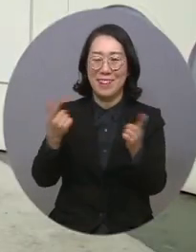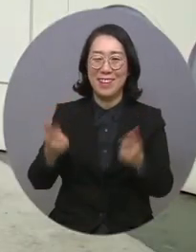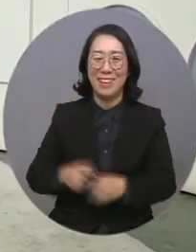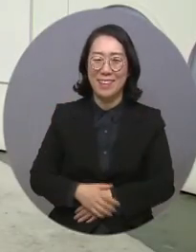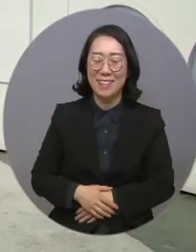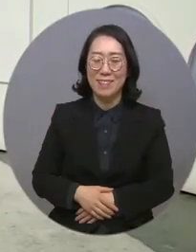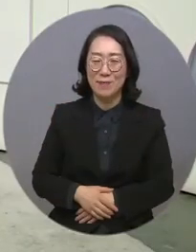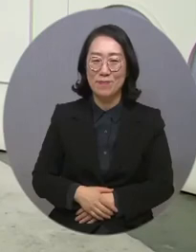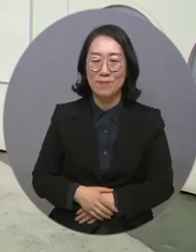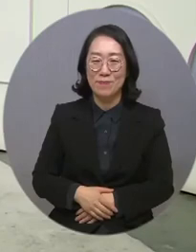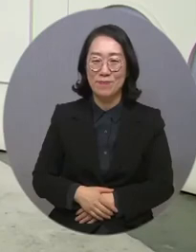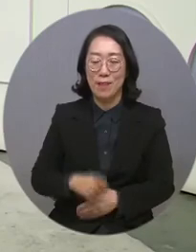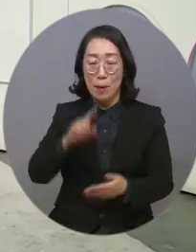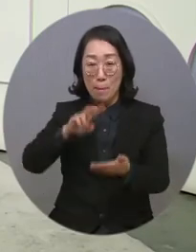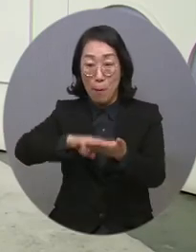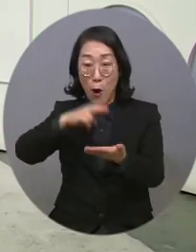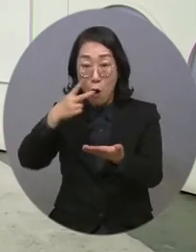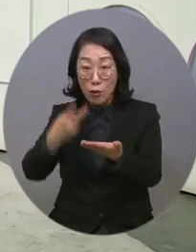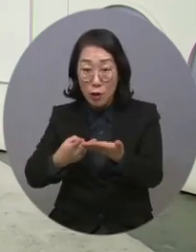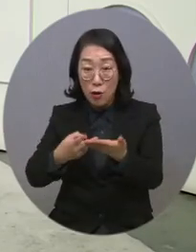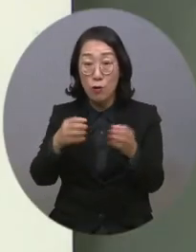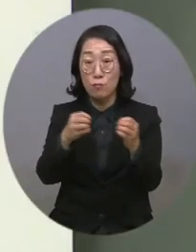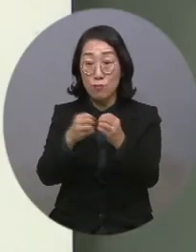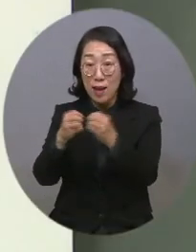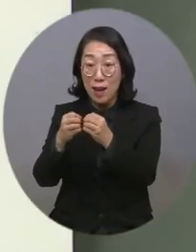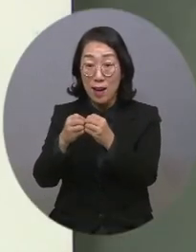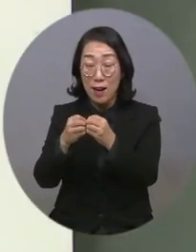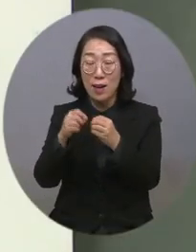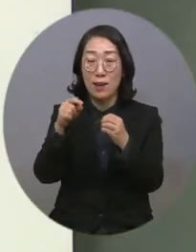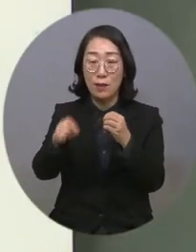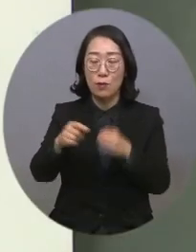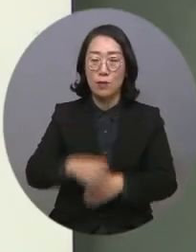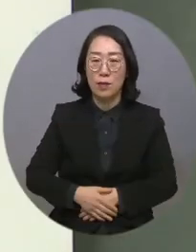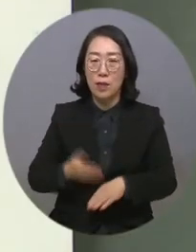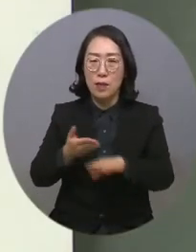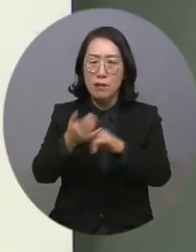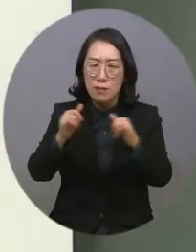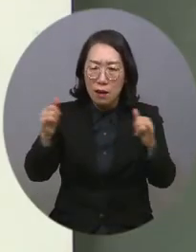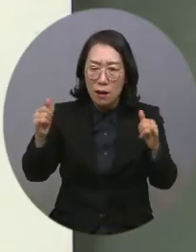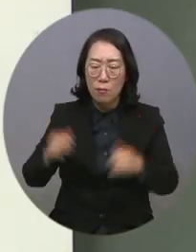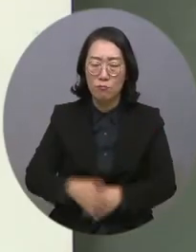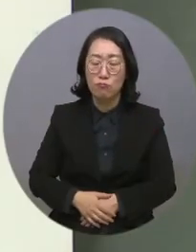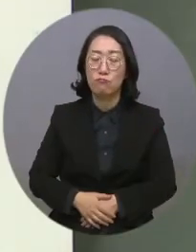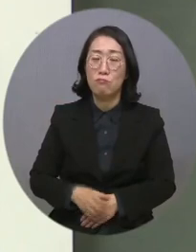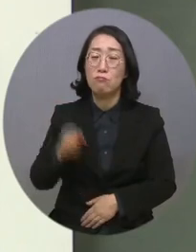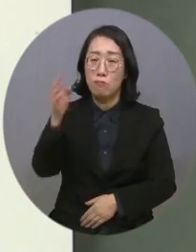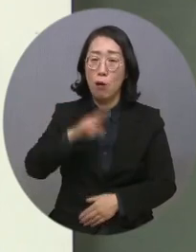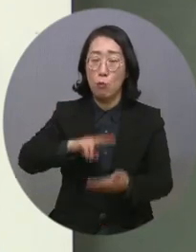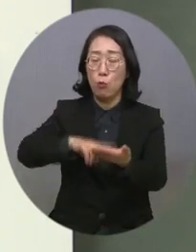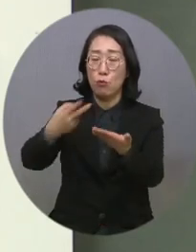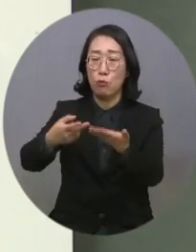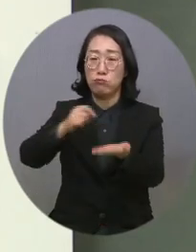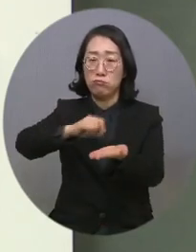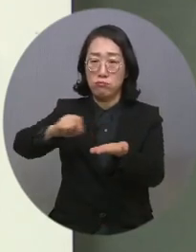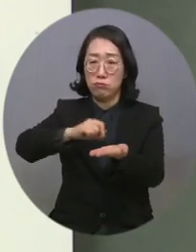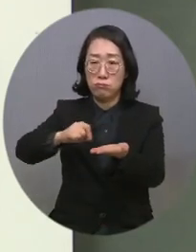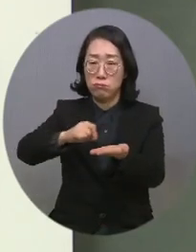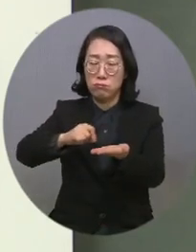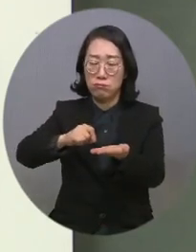그래 번역문학이라는 것 자체가 남들은 그저 번역하면 되겠지 그게